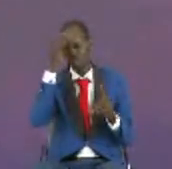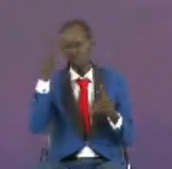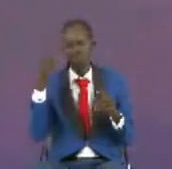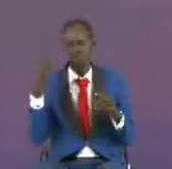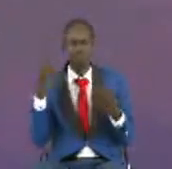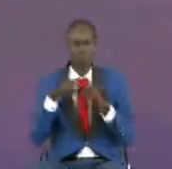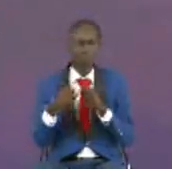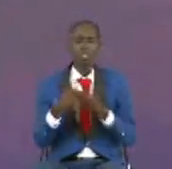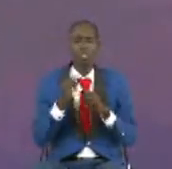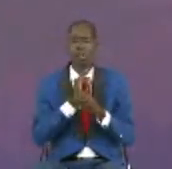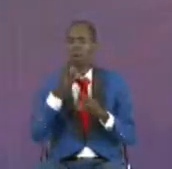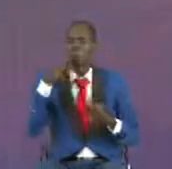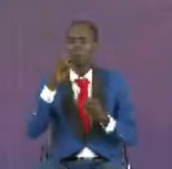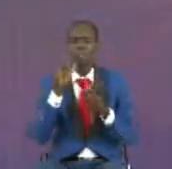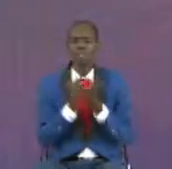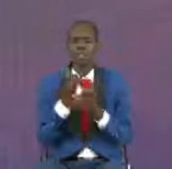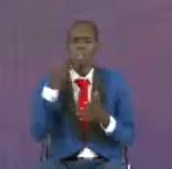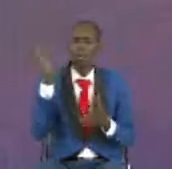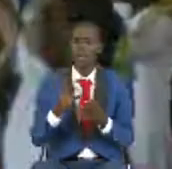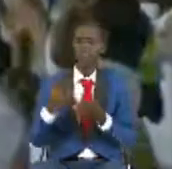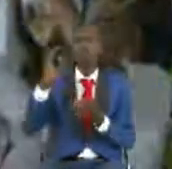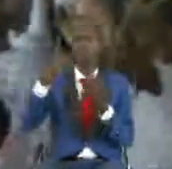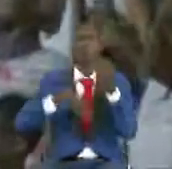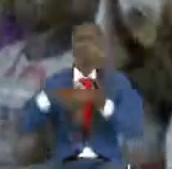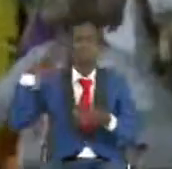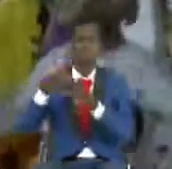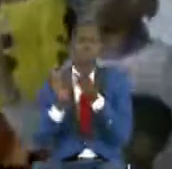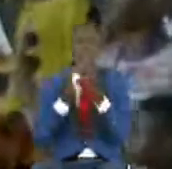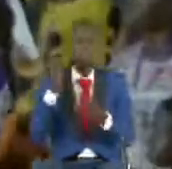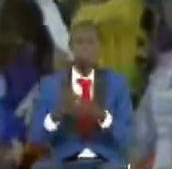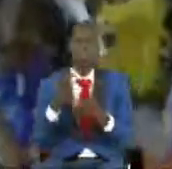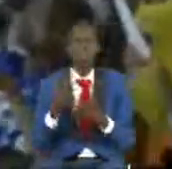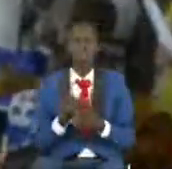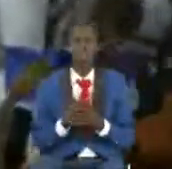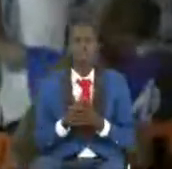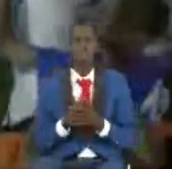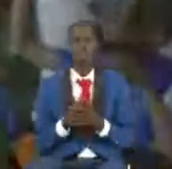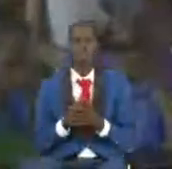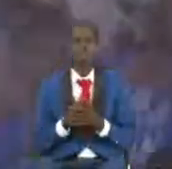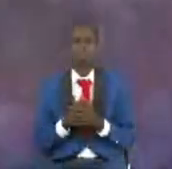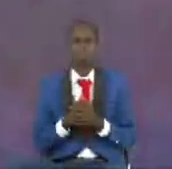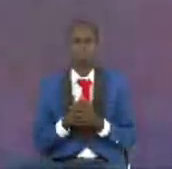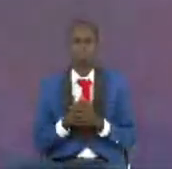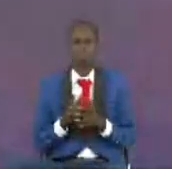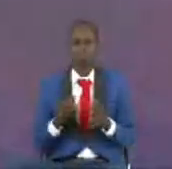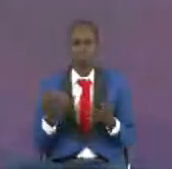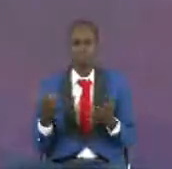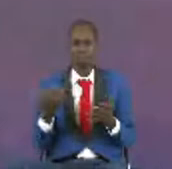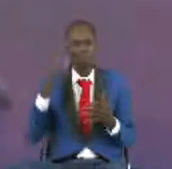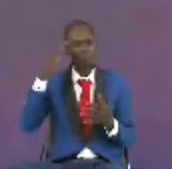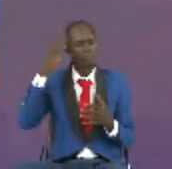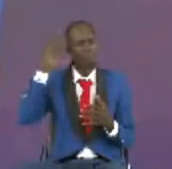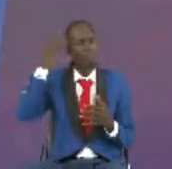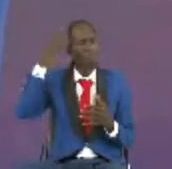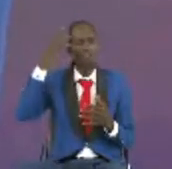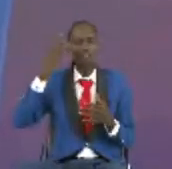je commande mauvais esprit. Sors au nom de Jésus. Folie, sors.